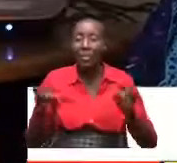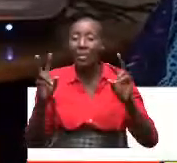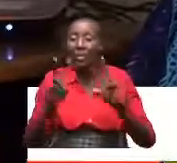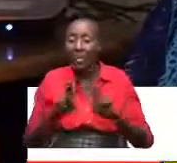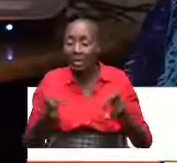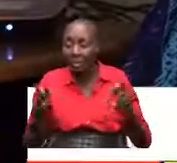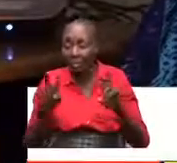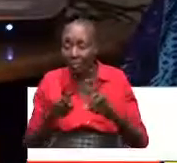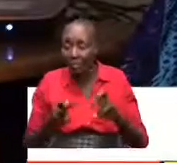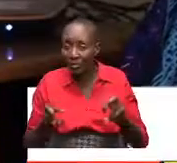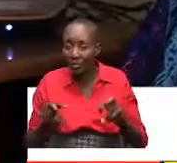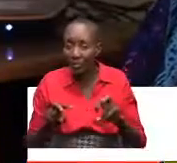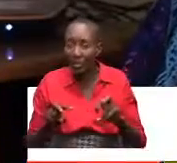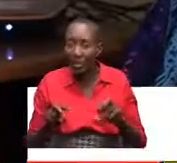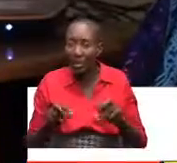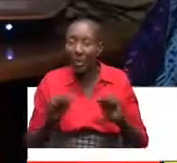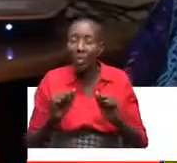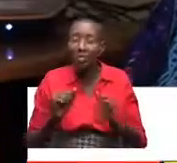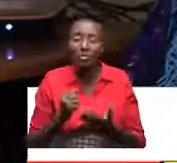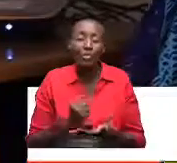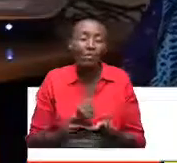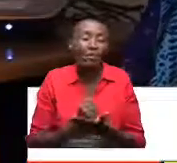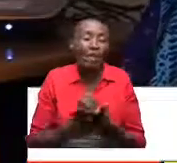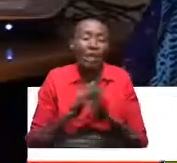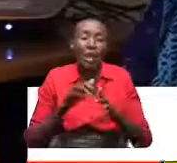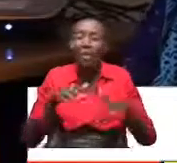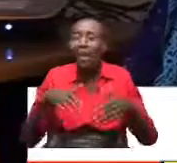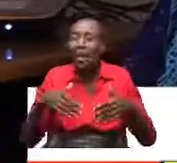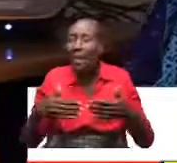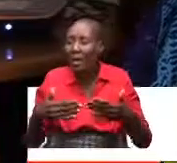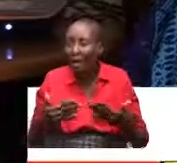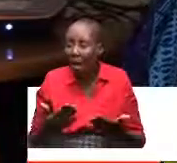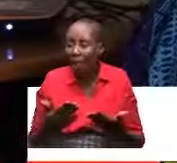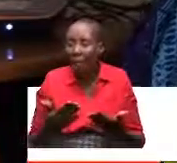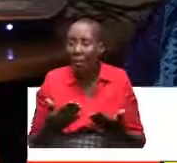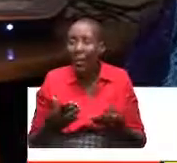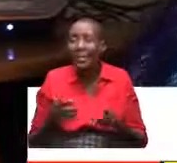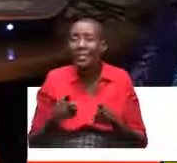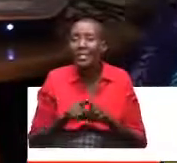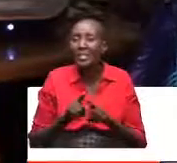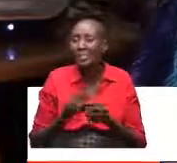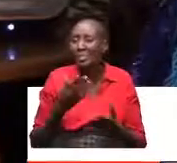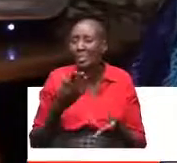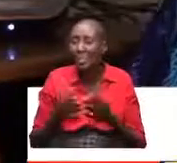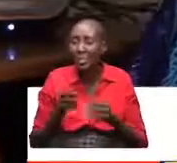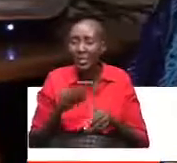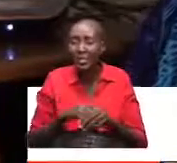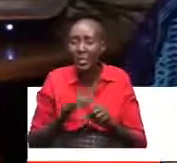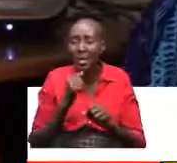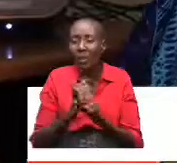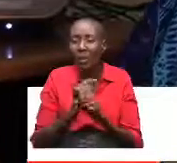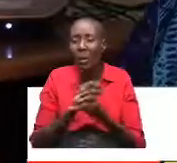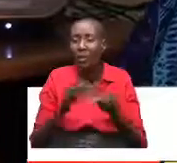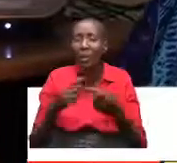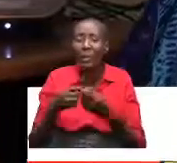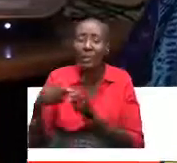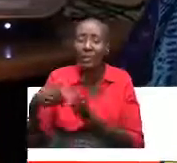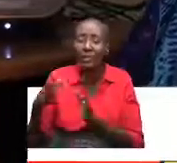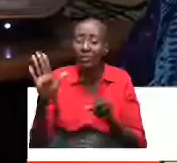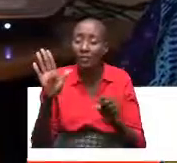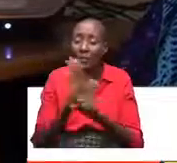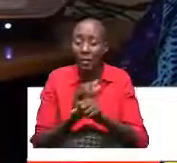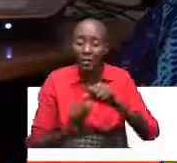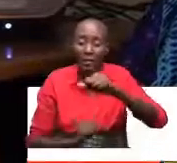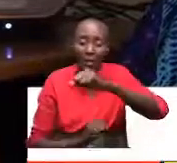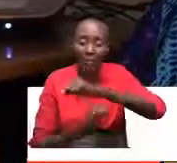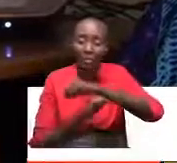ambalo wanaweza wasaidia, kwamba hata kama hana kazi ama ana kazi ana ile full support,